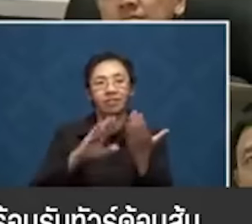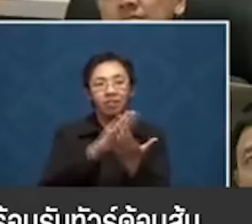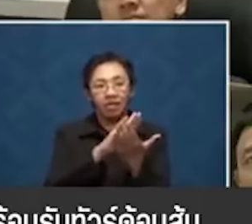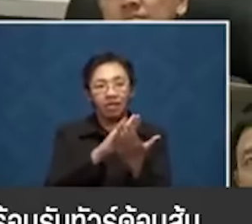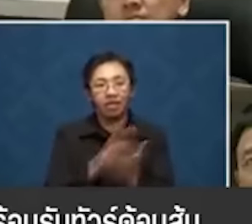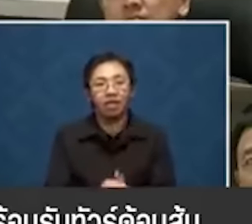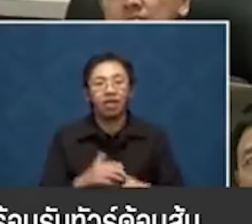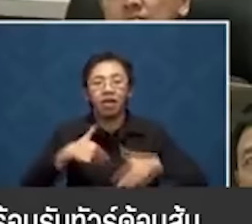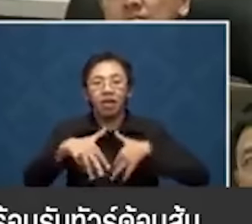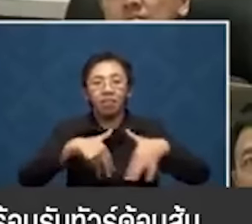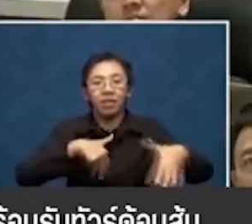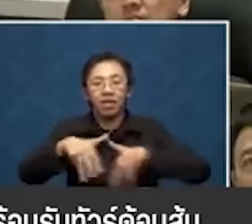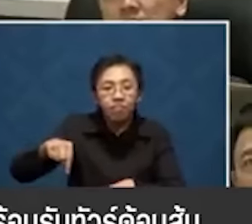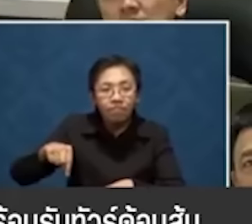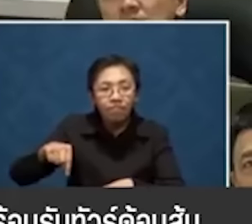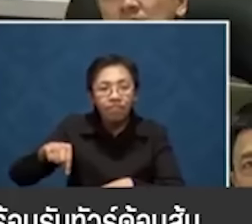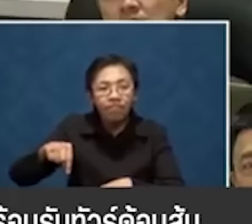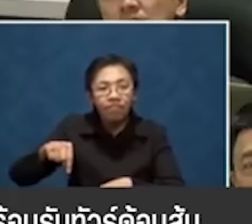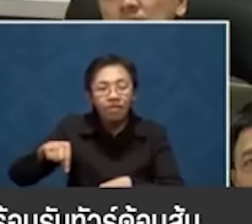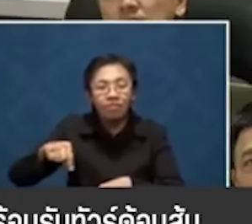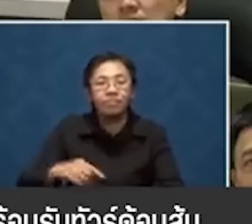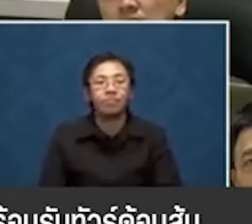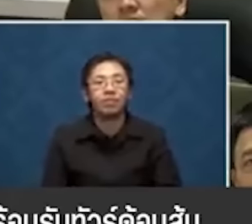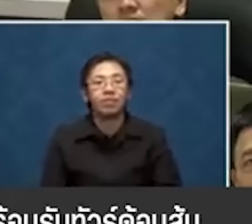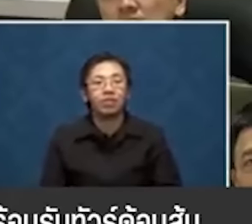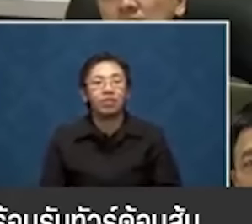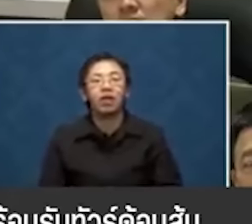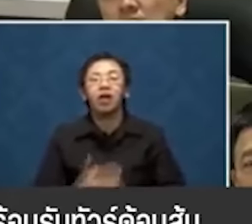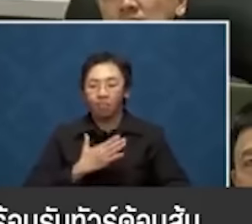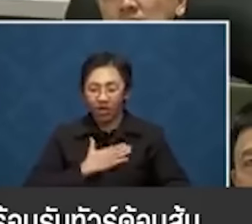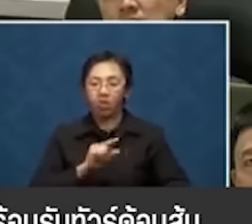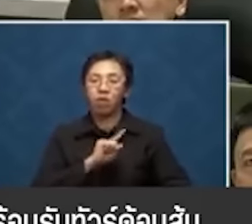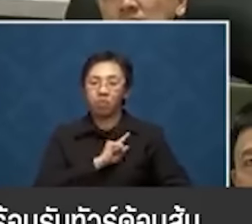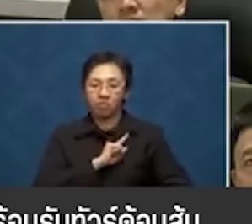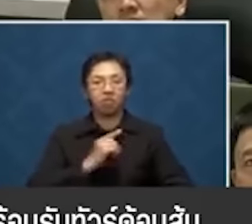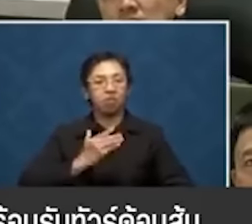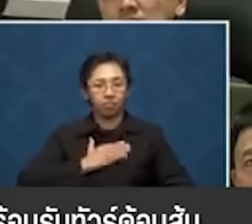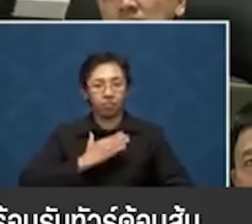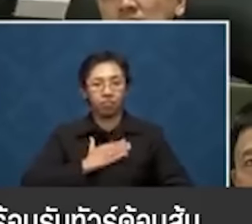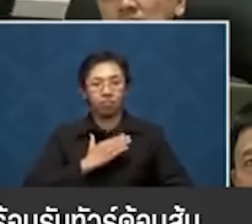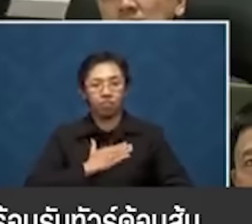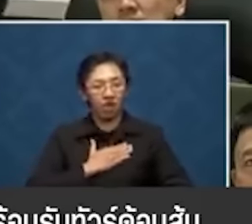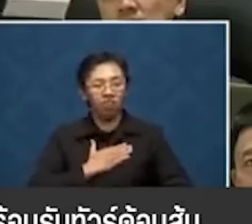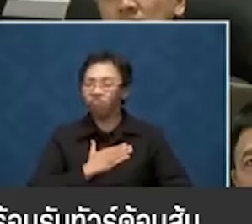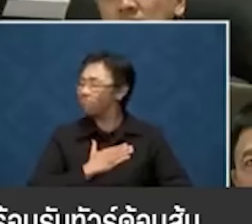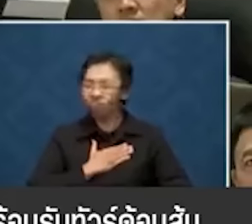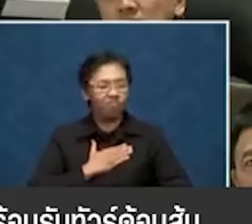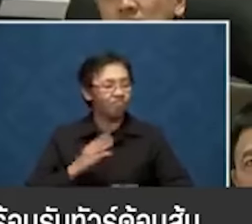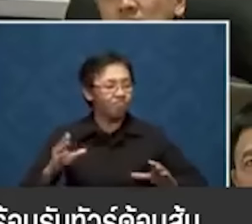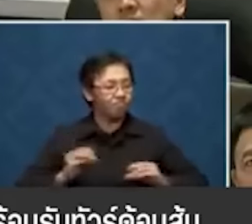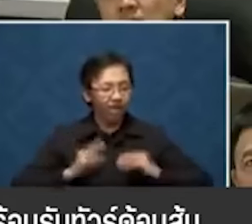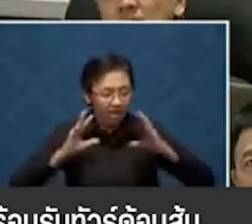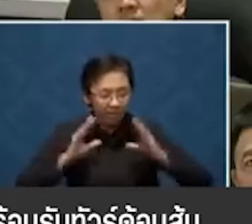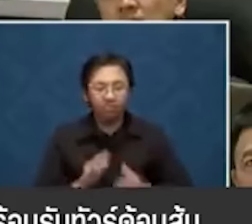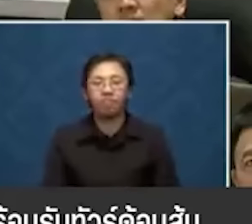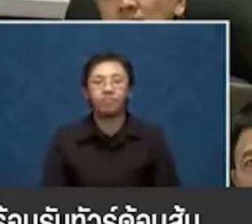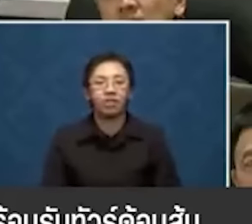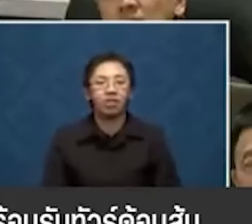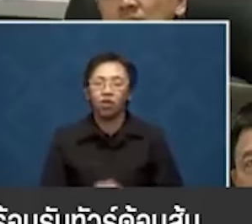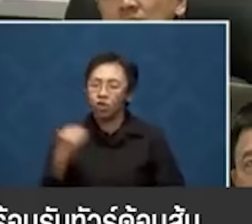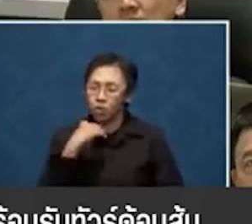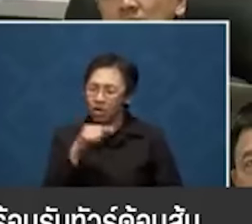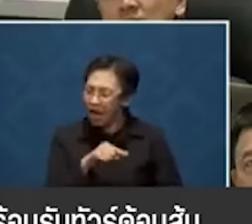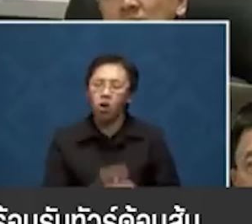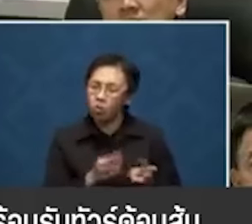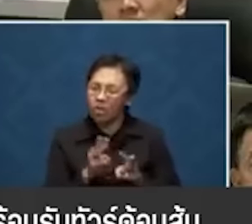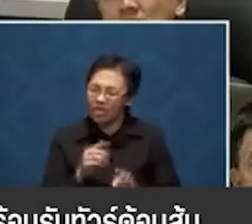และพี่น้องประชาชนอีกหลายคนก็ถือว่าเป็นพันธกิจของเราเหมือนกันที่จะคัดค้านท่านทุกวินาทีทุกอย่าง